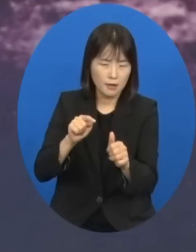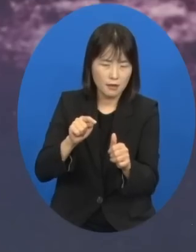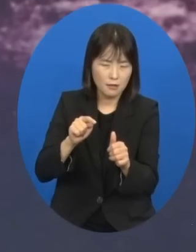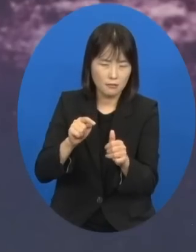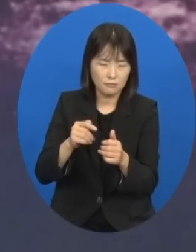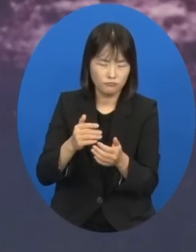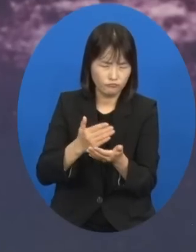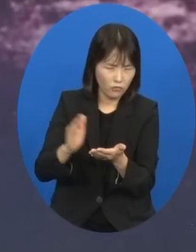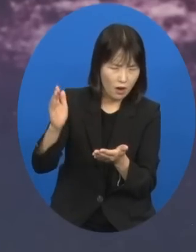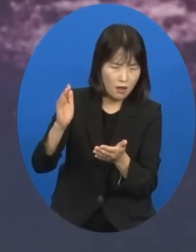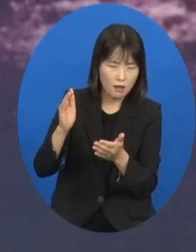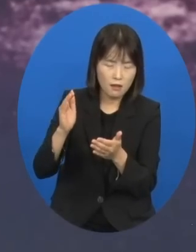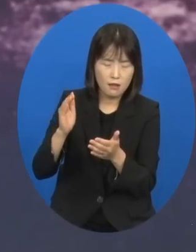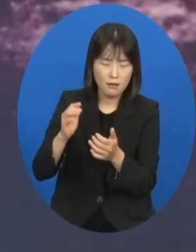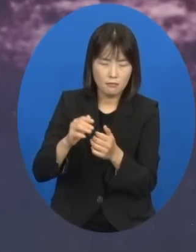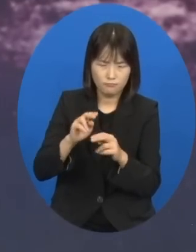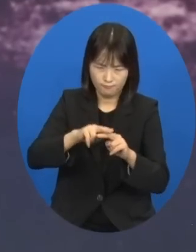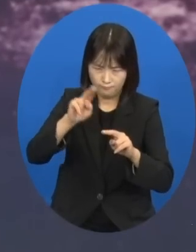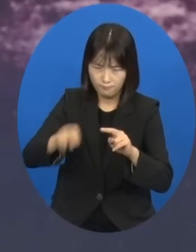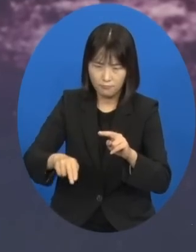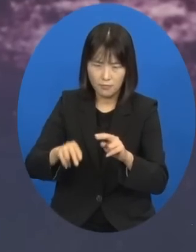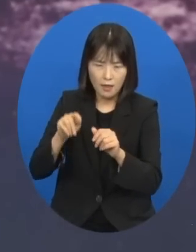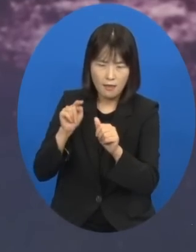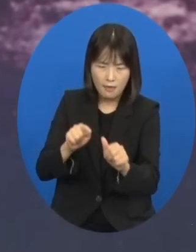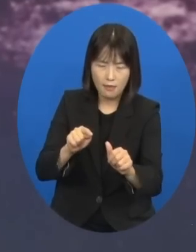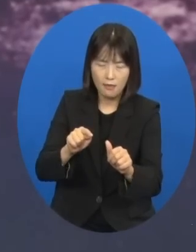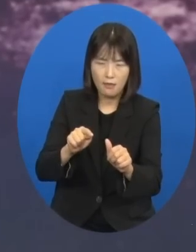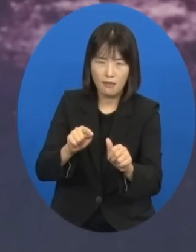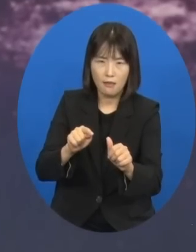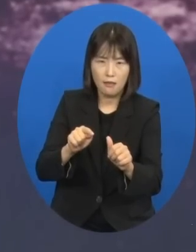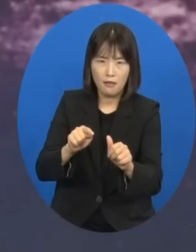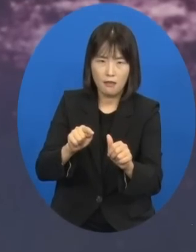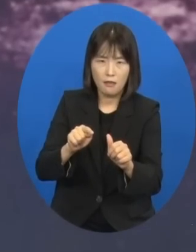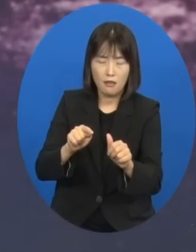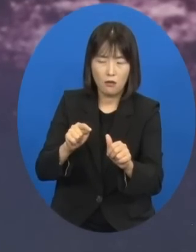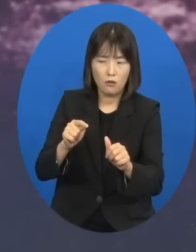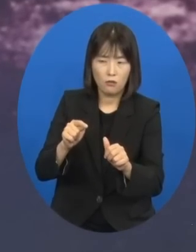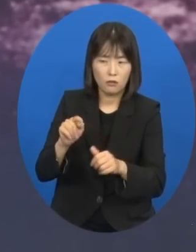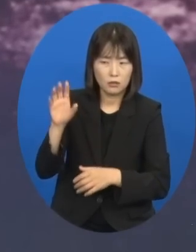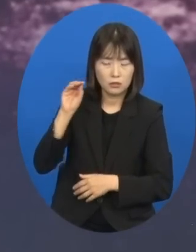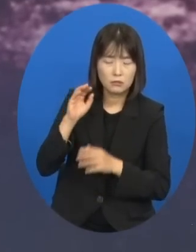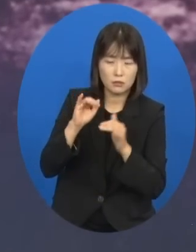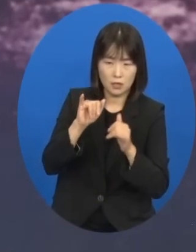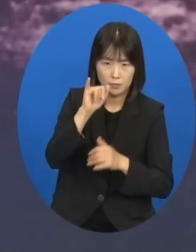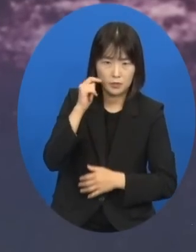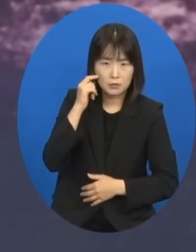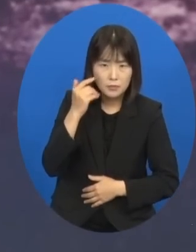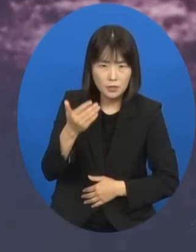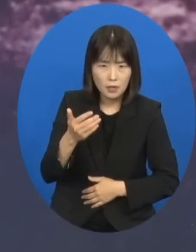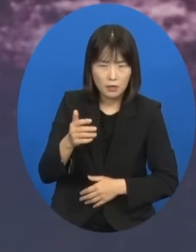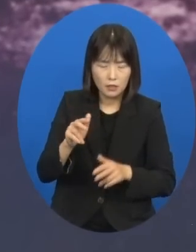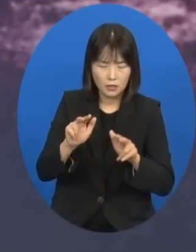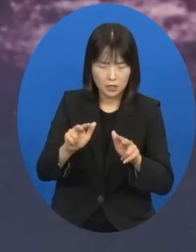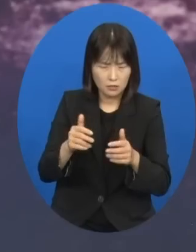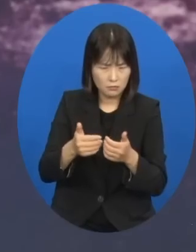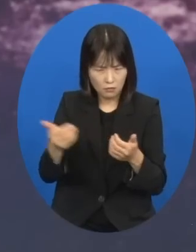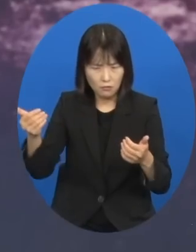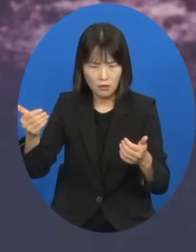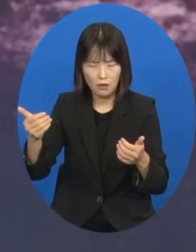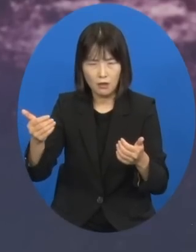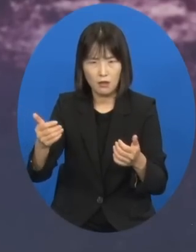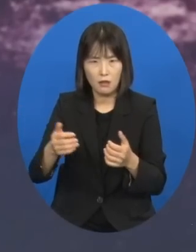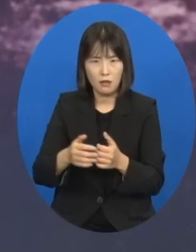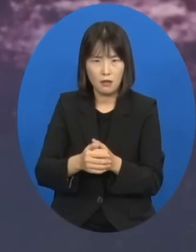물러나라고 거기서 내려오라고 하신 자가 있습니까? 이제는 갈라서라고 떠나야 된다고